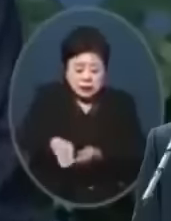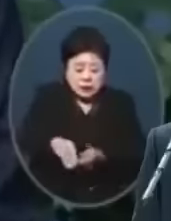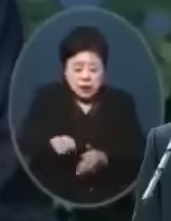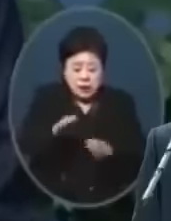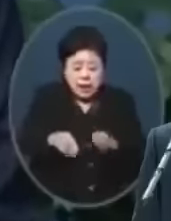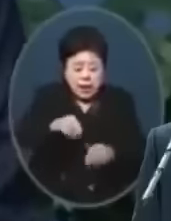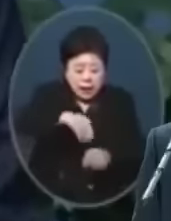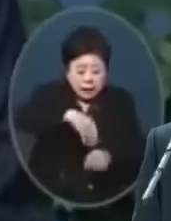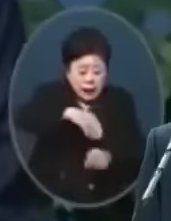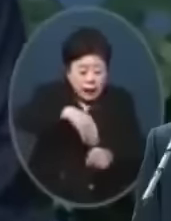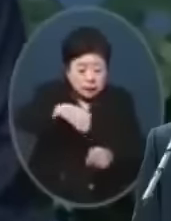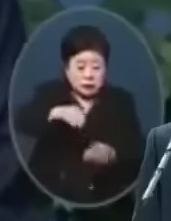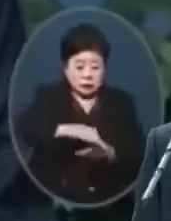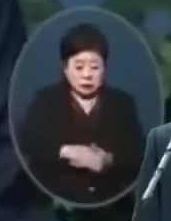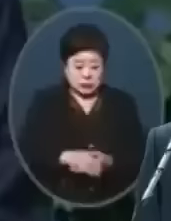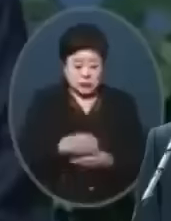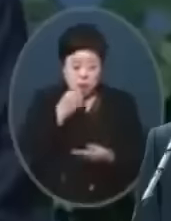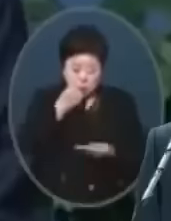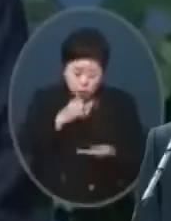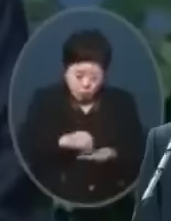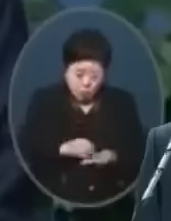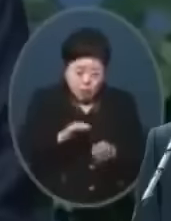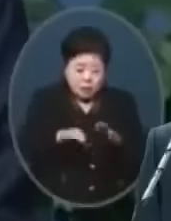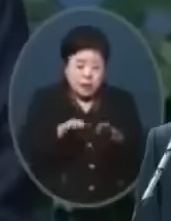발에 입 맞추고